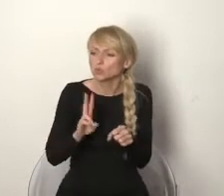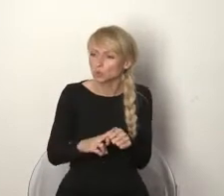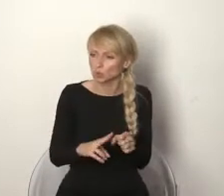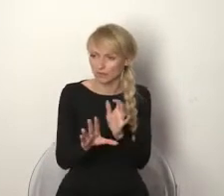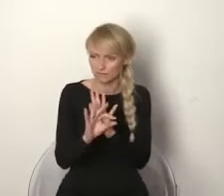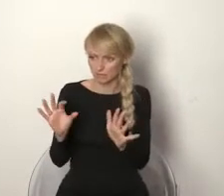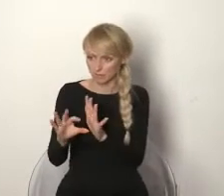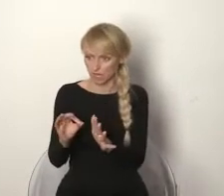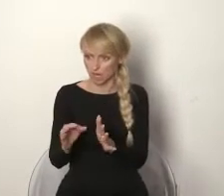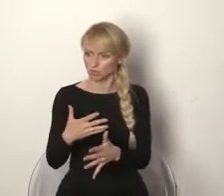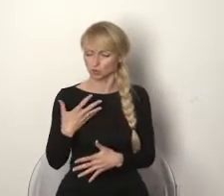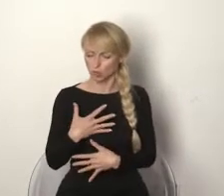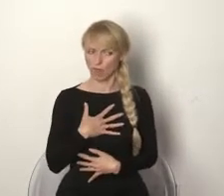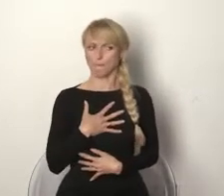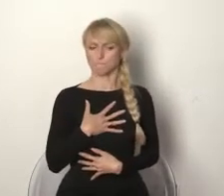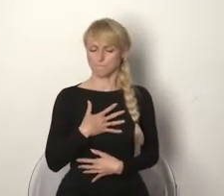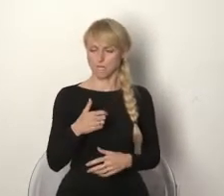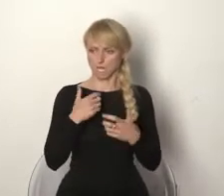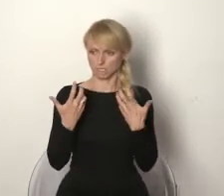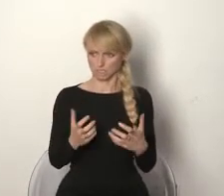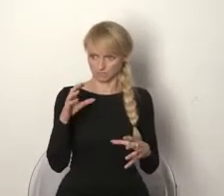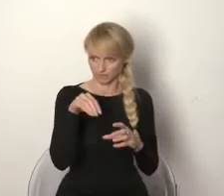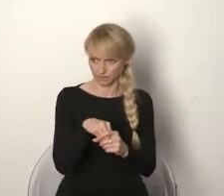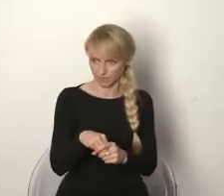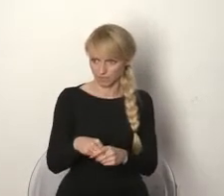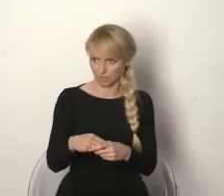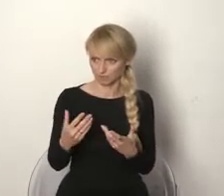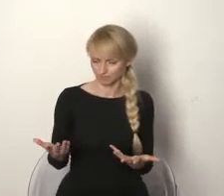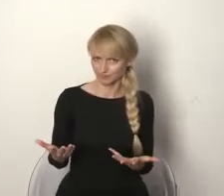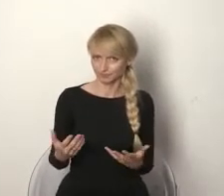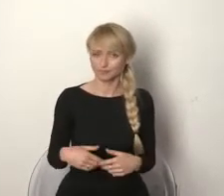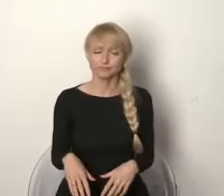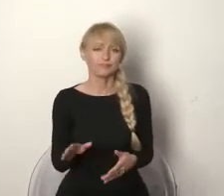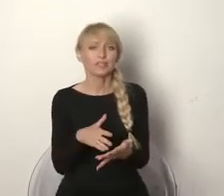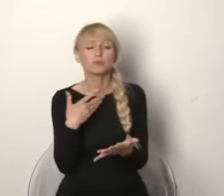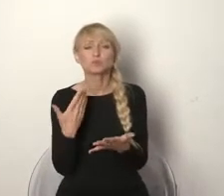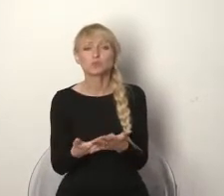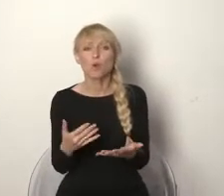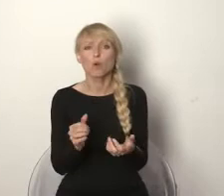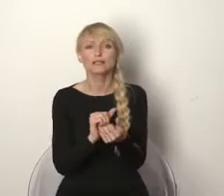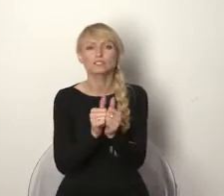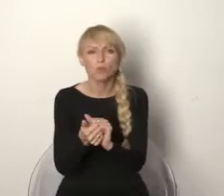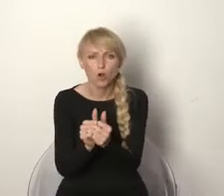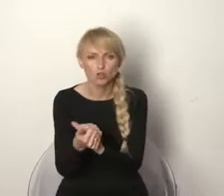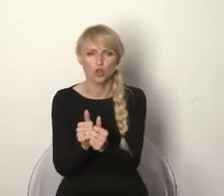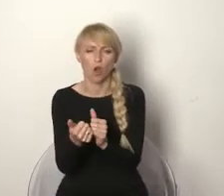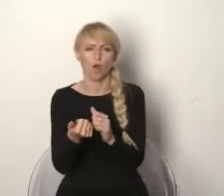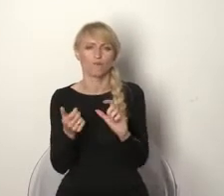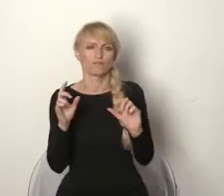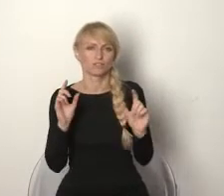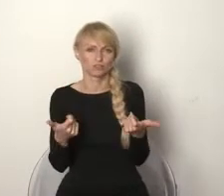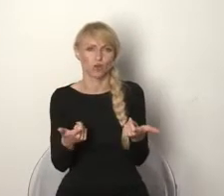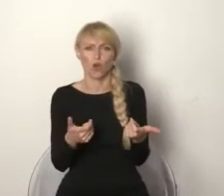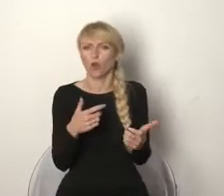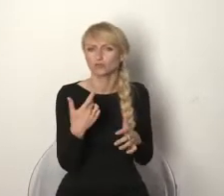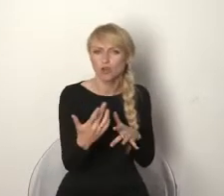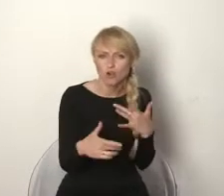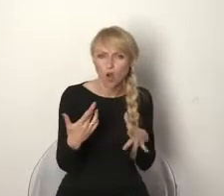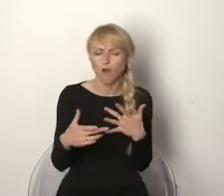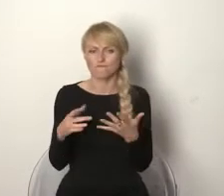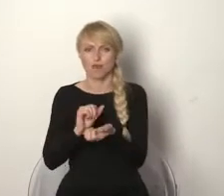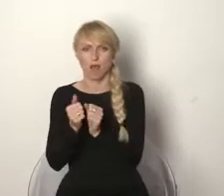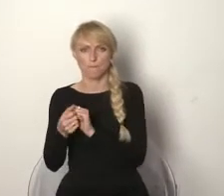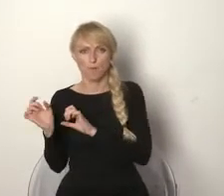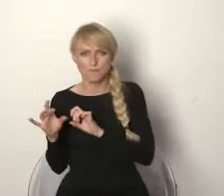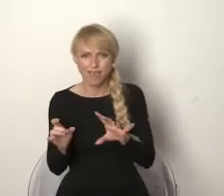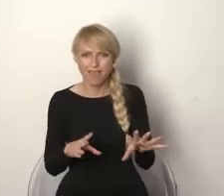przykład jak mamy projekty takie charytatywno-sportowe, czyli na przykład nasi pracownicy jeżdżą na rowerach, biegają w sezonie wakacyjnym, my